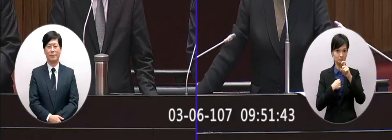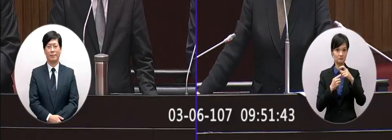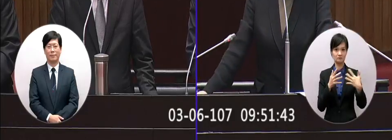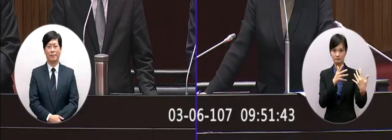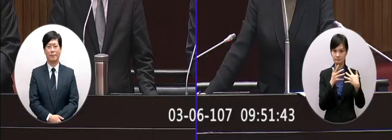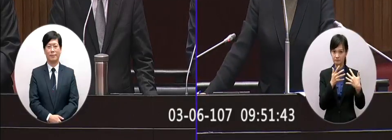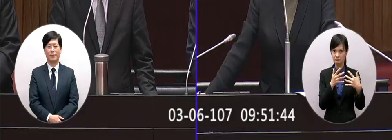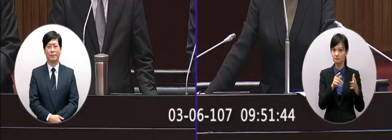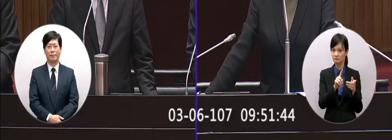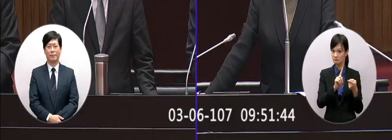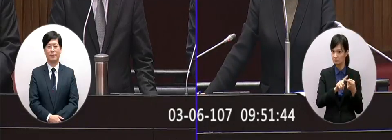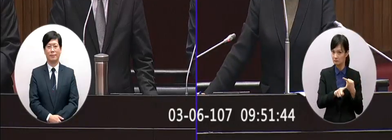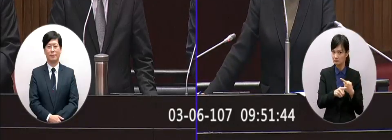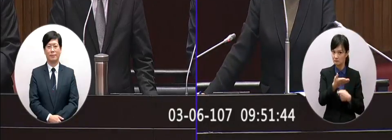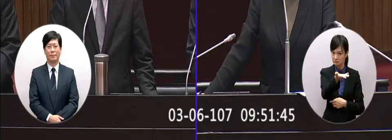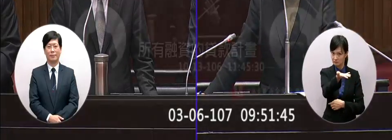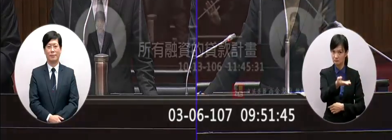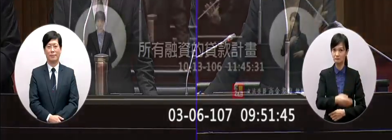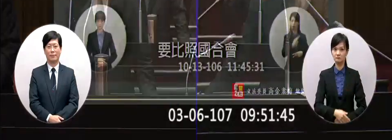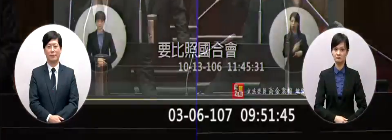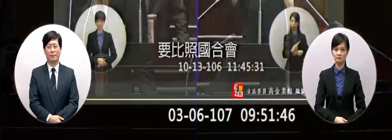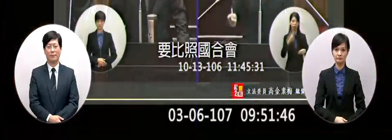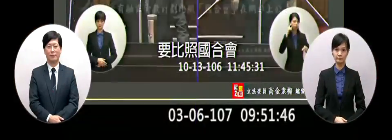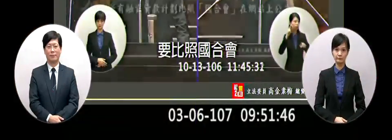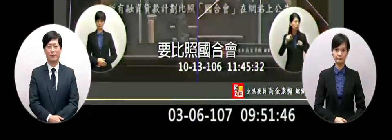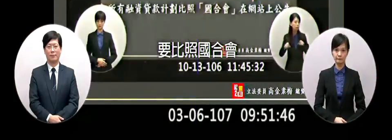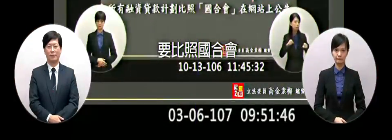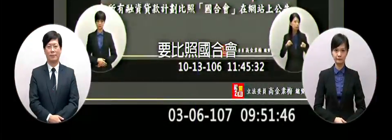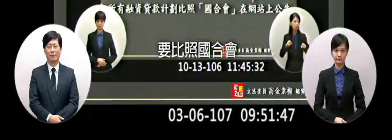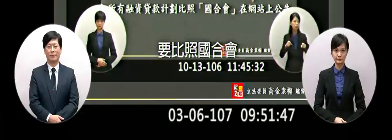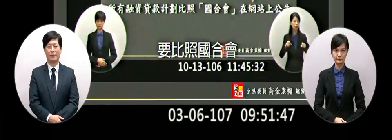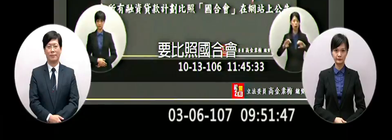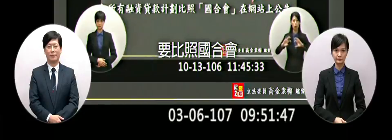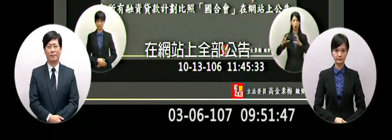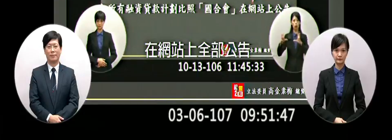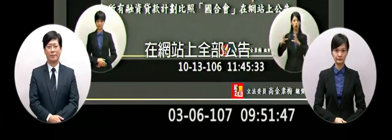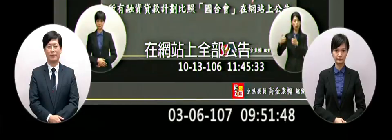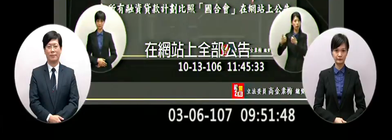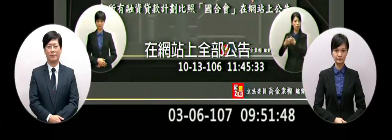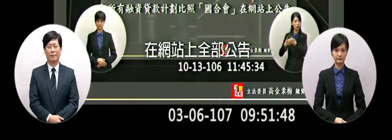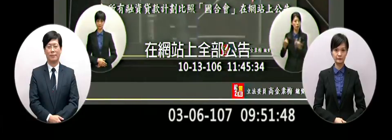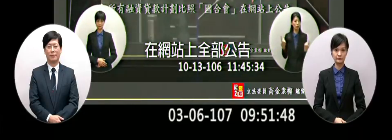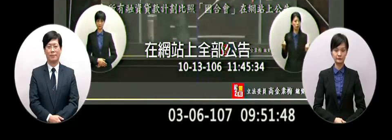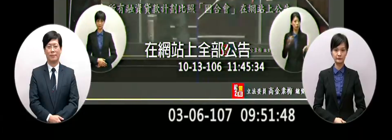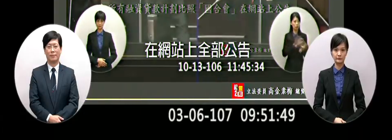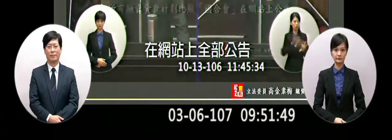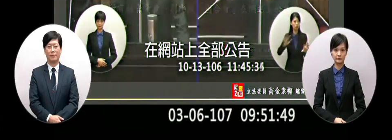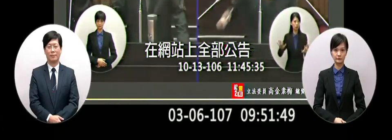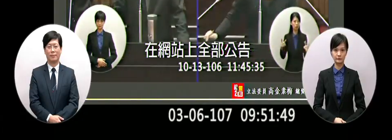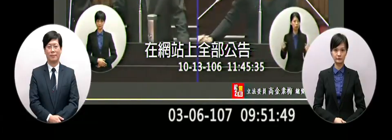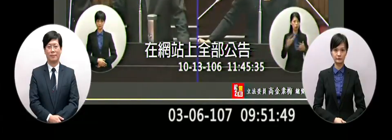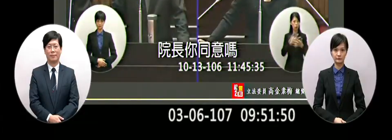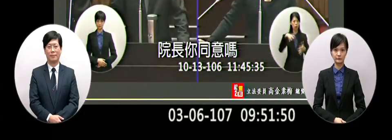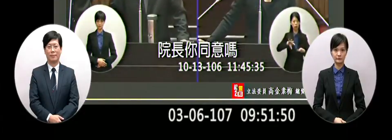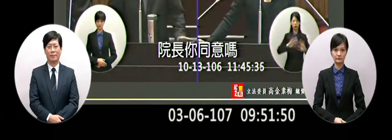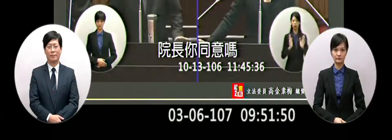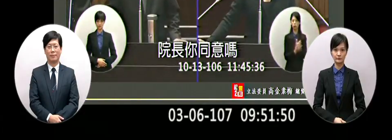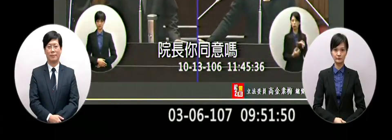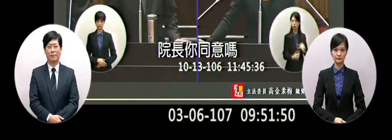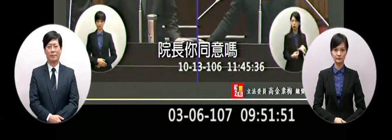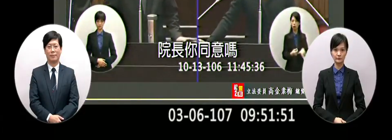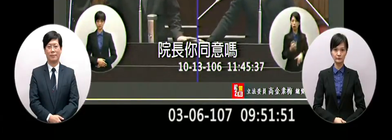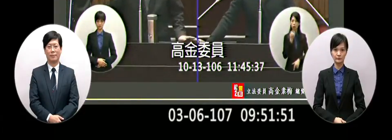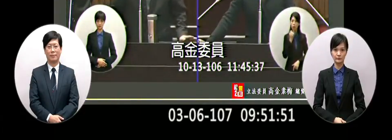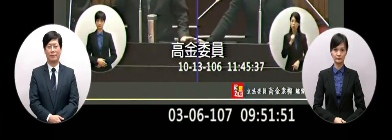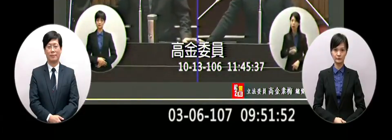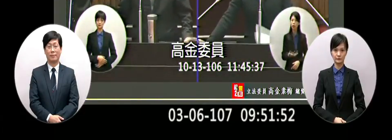询。所有融资的贷款计划要比照国合会在网站上全部公告，院长你同意